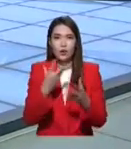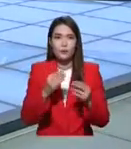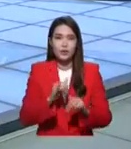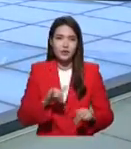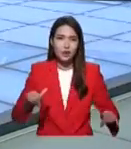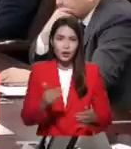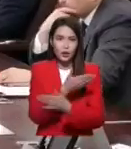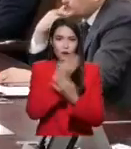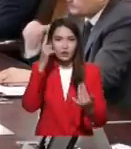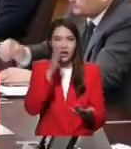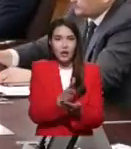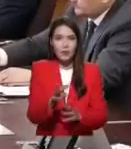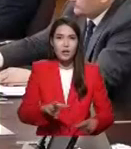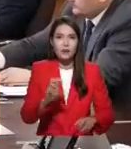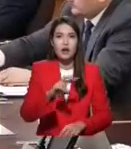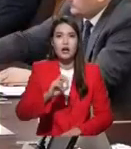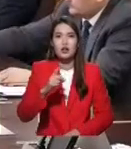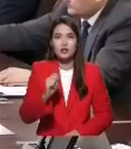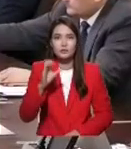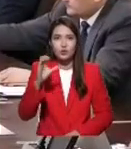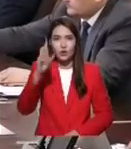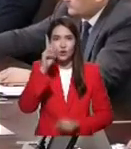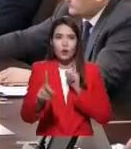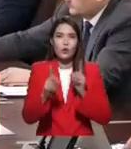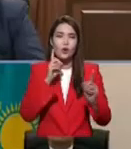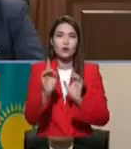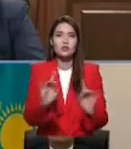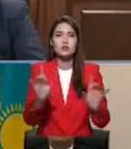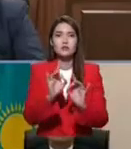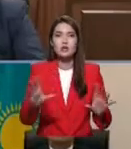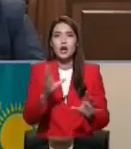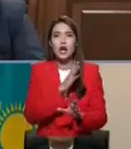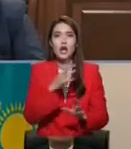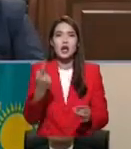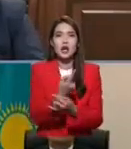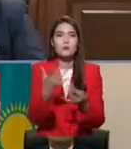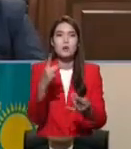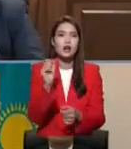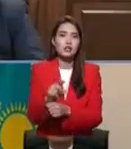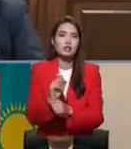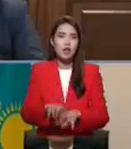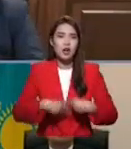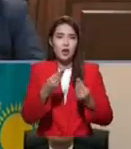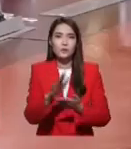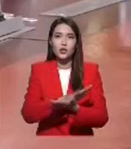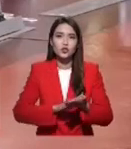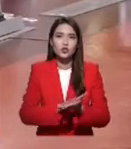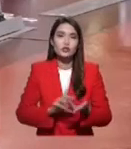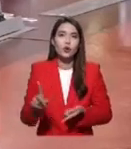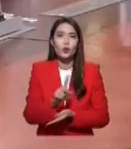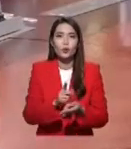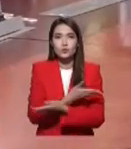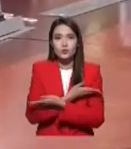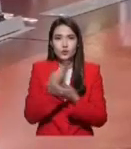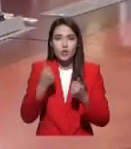келеміз. Премьер-министр Әлихан Смайылов үкімет отырысында осылай деді. Бұл бойынша бірнеше рет тапсырма берілгенімен ештеңе өзгерген жоқ